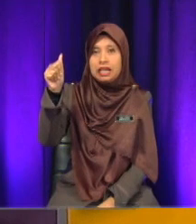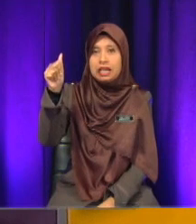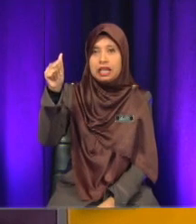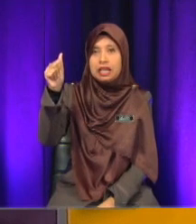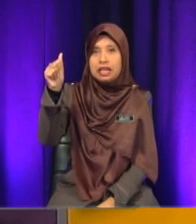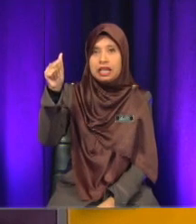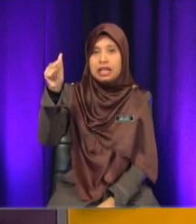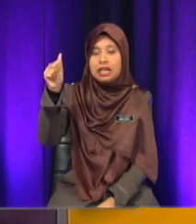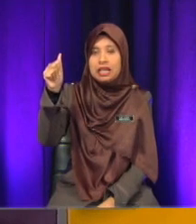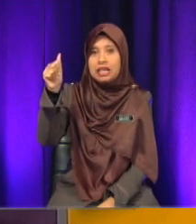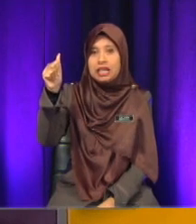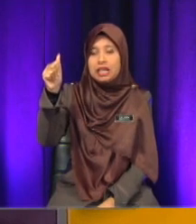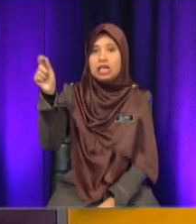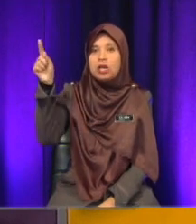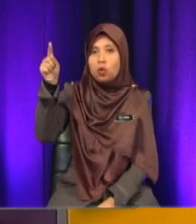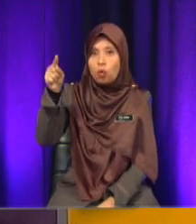oke